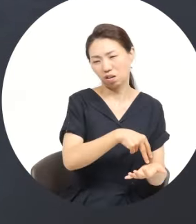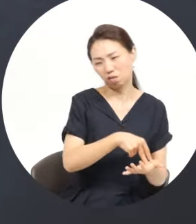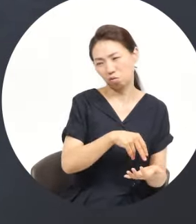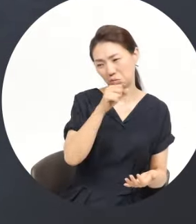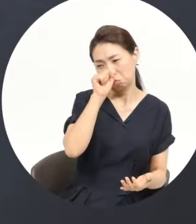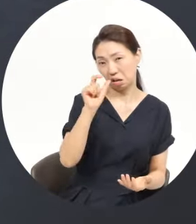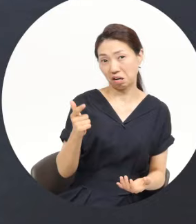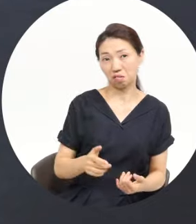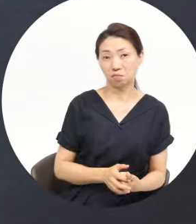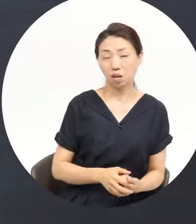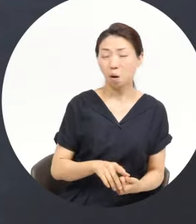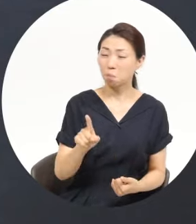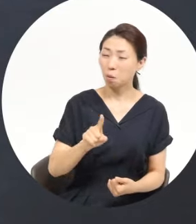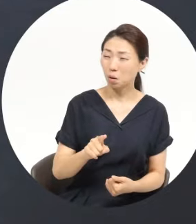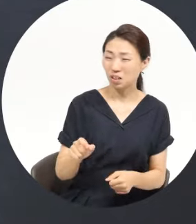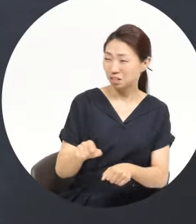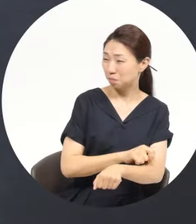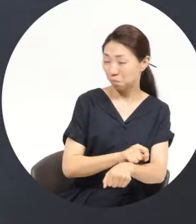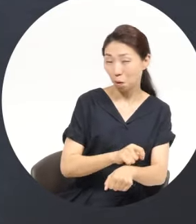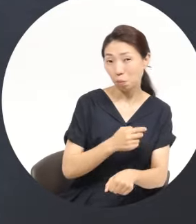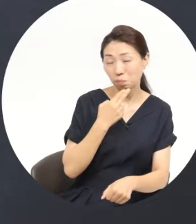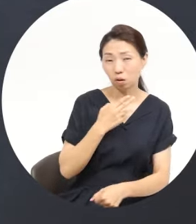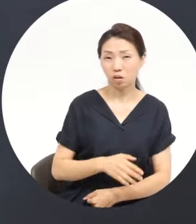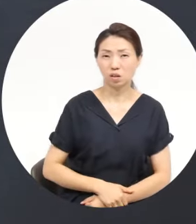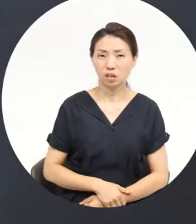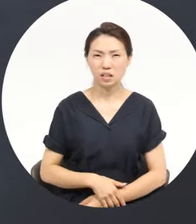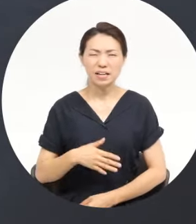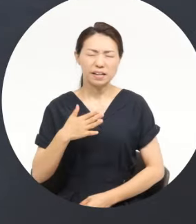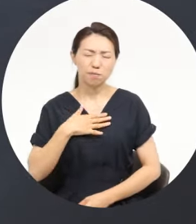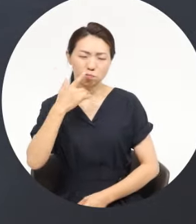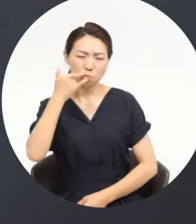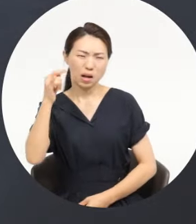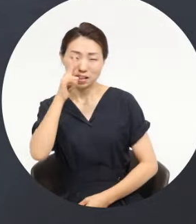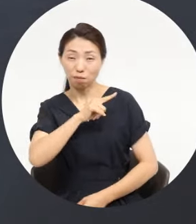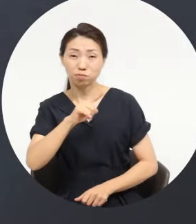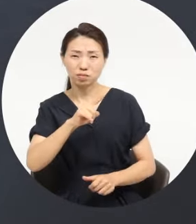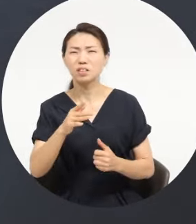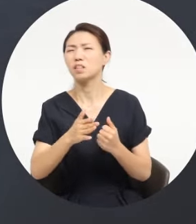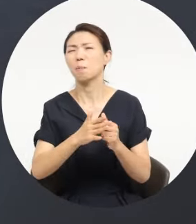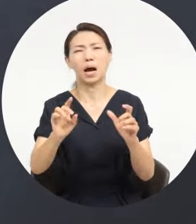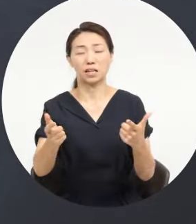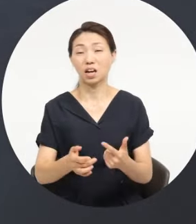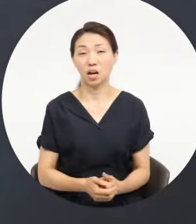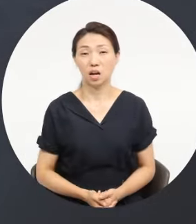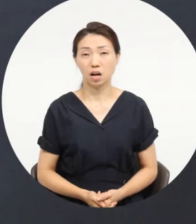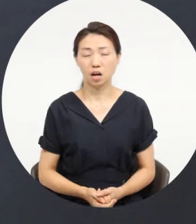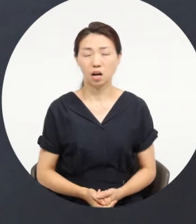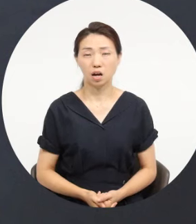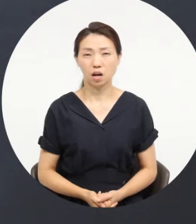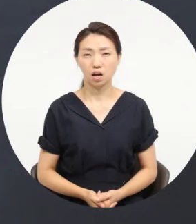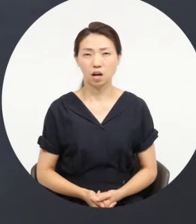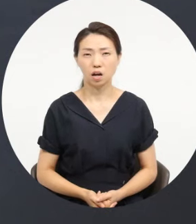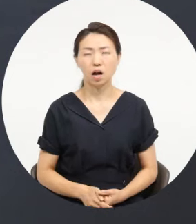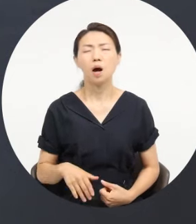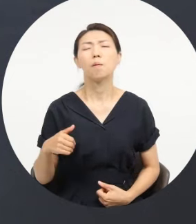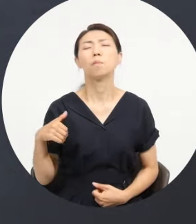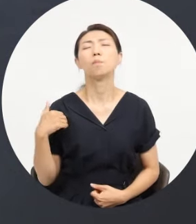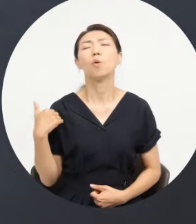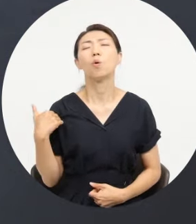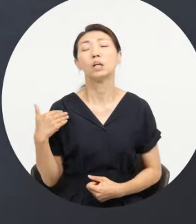아니에요. 그건 잘하는데. 그러니까 이게 뭐 내가 나빠서가 아니라 우리는 알지 못하기